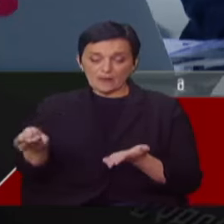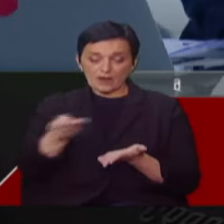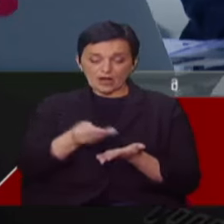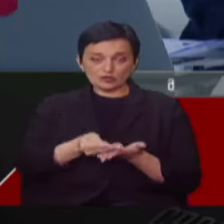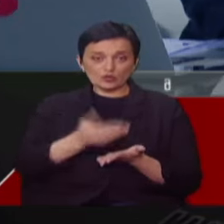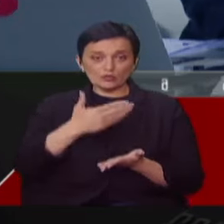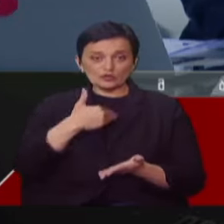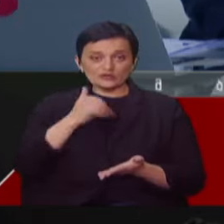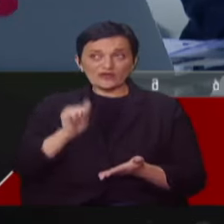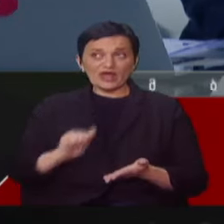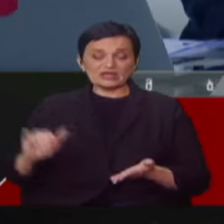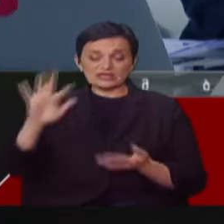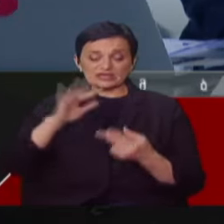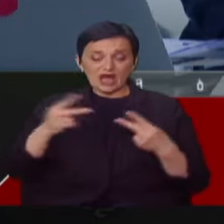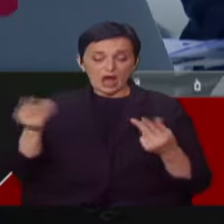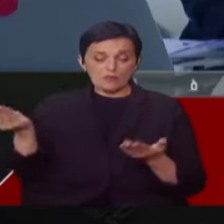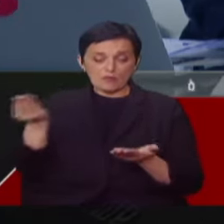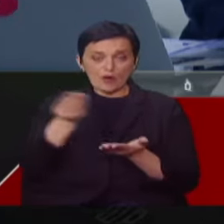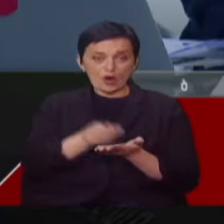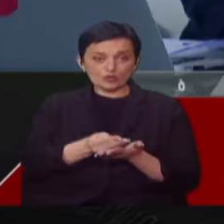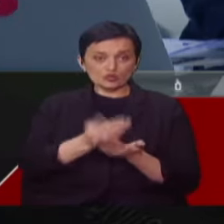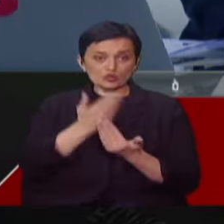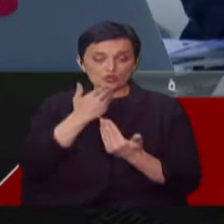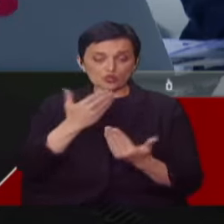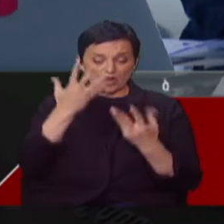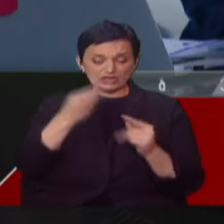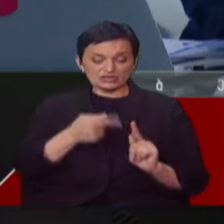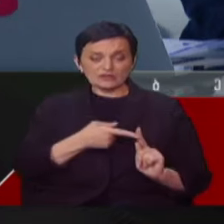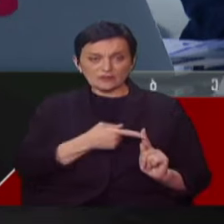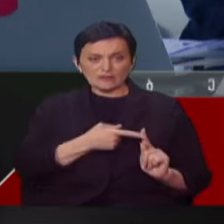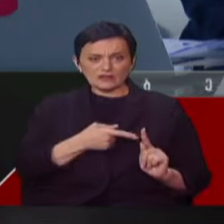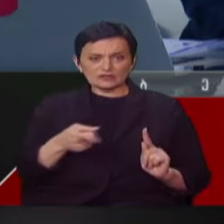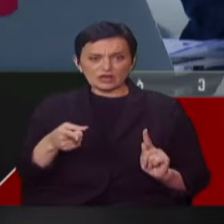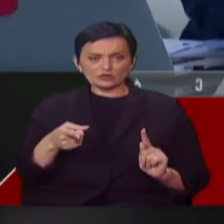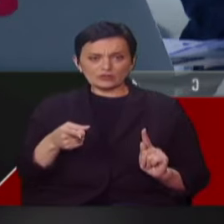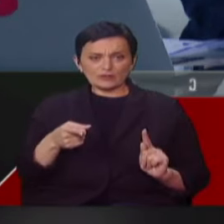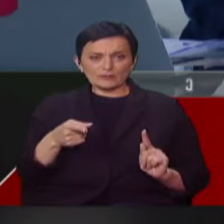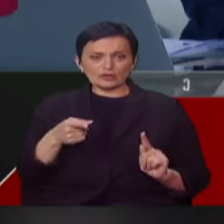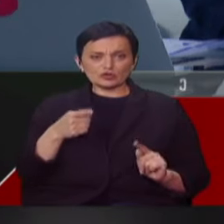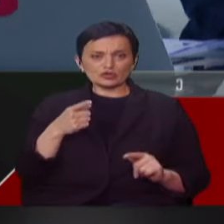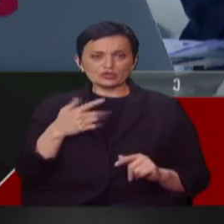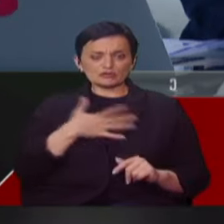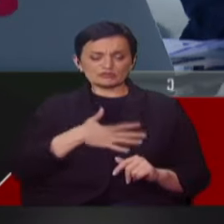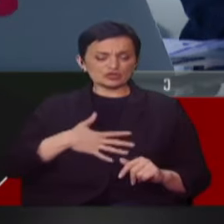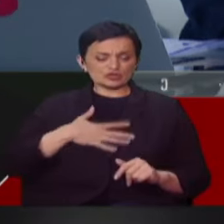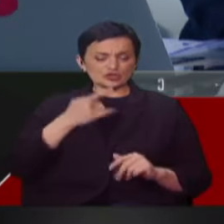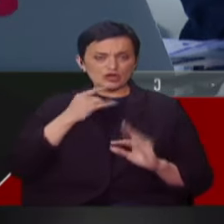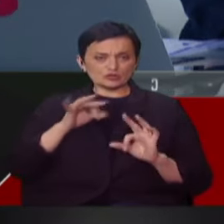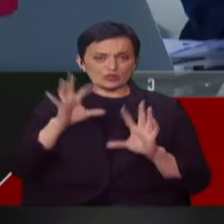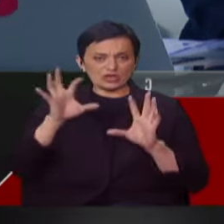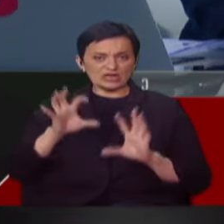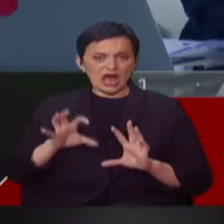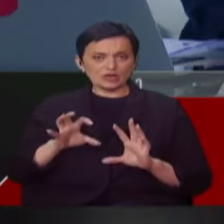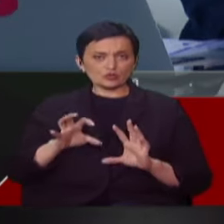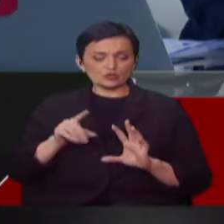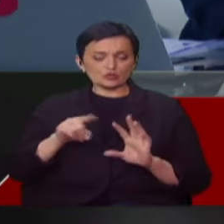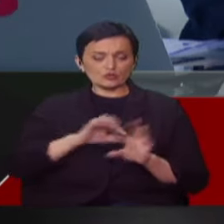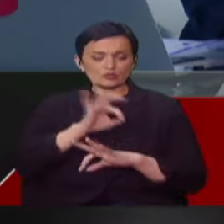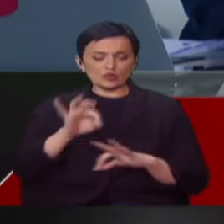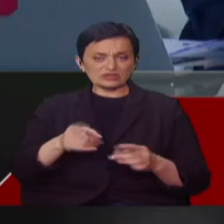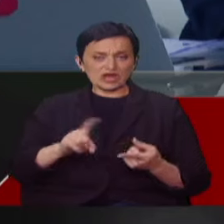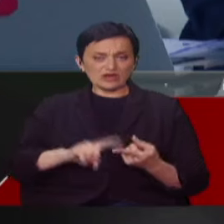ჩვენმა დასავლელმა პარტნიორებმა, რომლებიც უკანასკნელი დღეების განმავლობაში გამოთქვამენ შეშფოთებას ამ კანონის პროექტთან